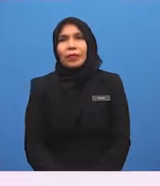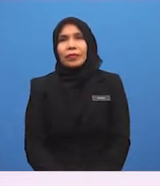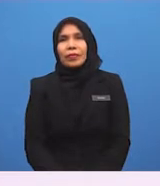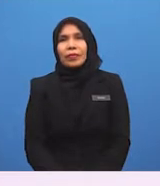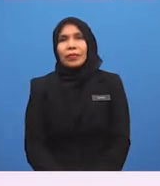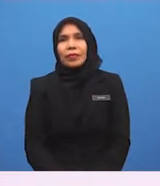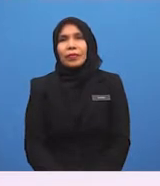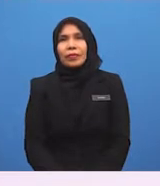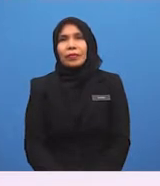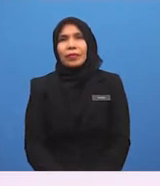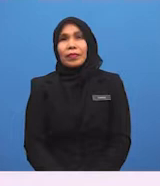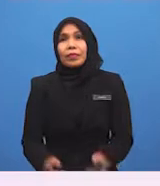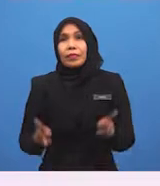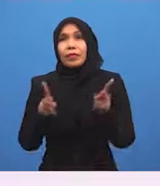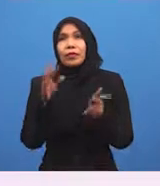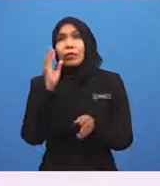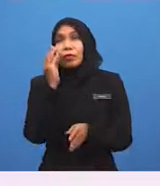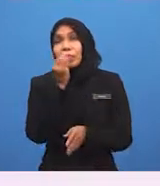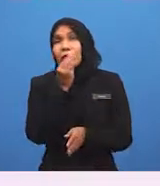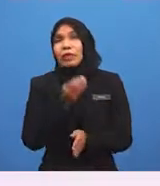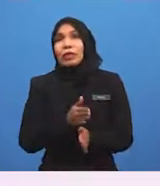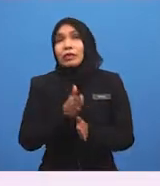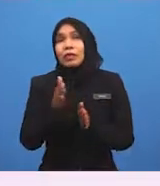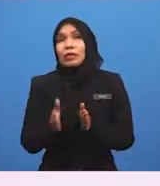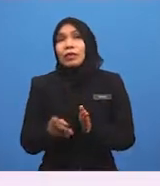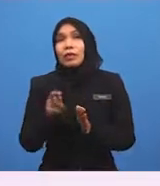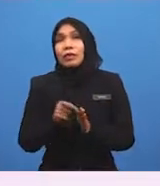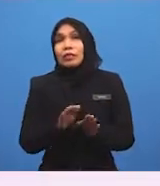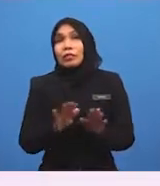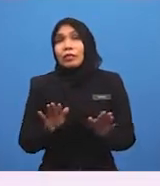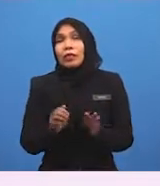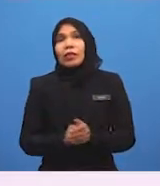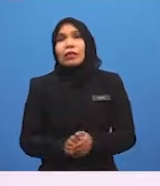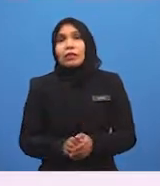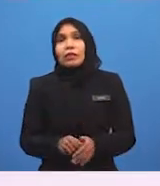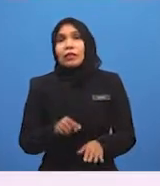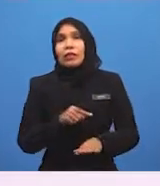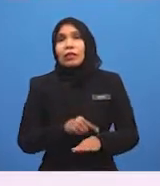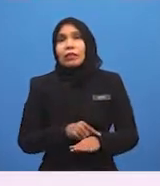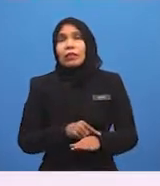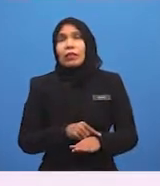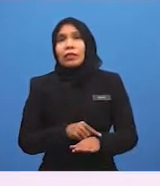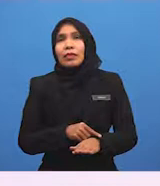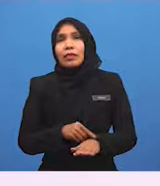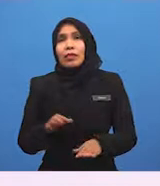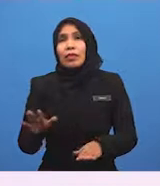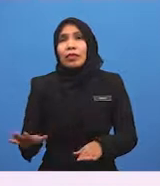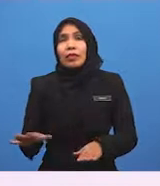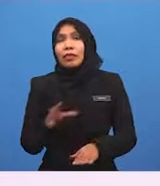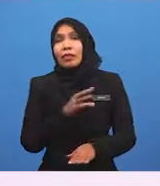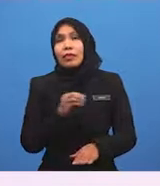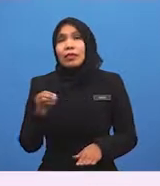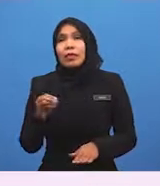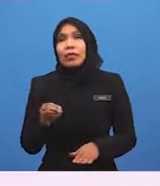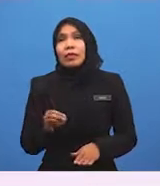Pasu bunga jiran terpecah semasa adik Enggo dan anak jiran bermain bola. Saya beri